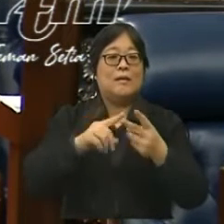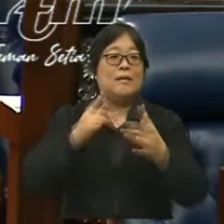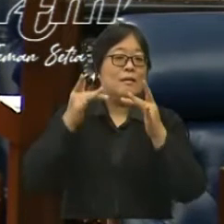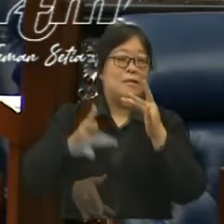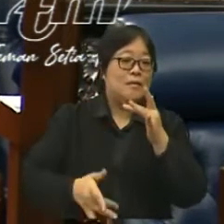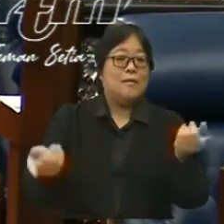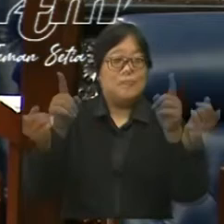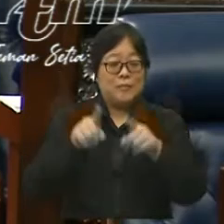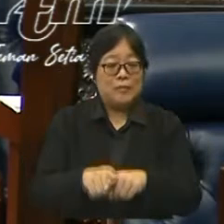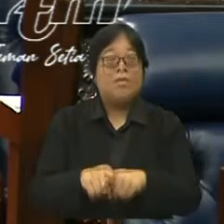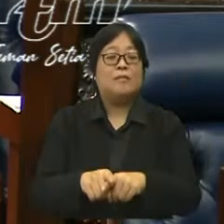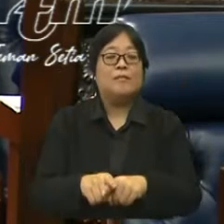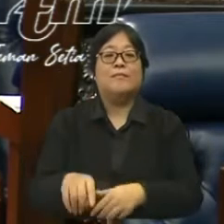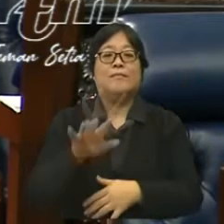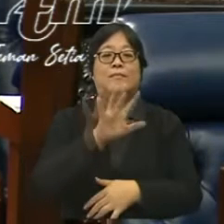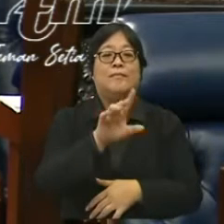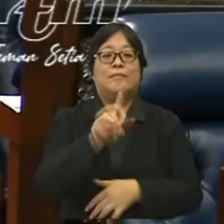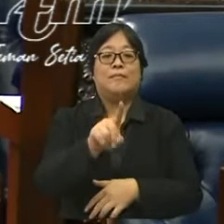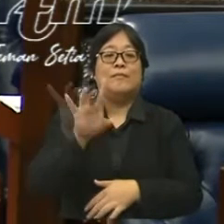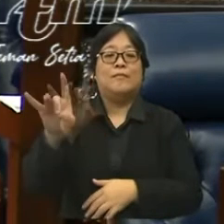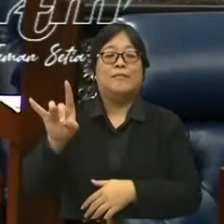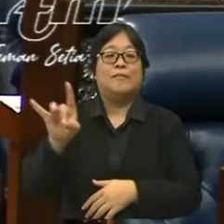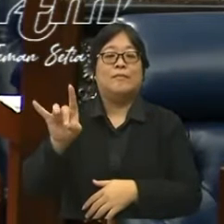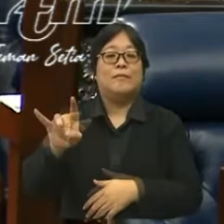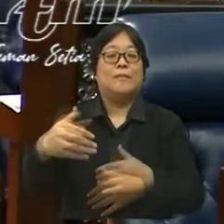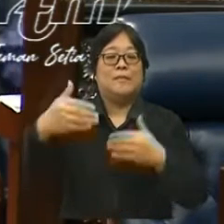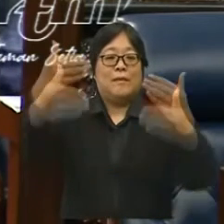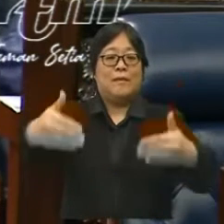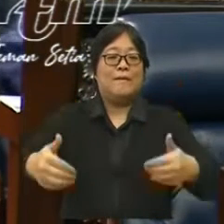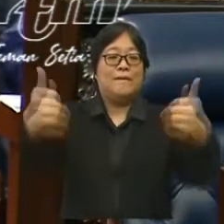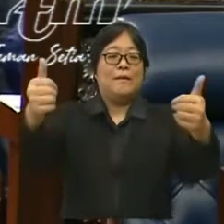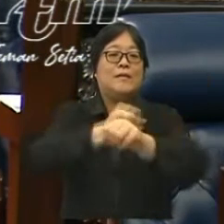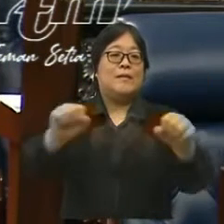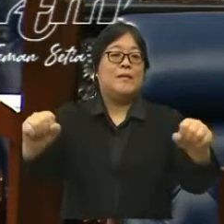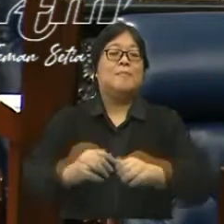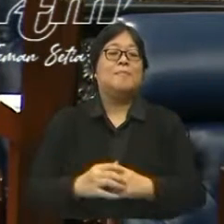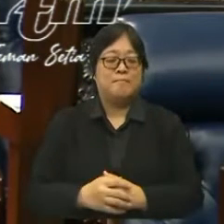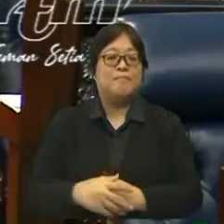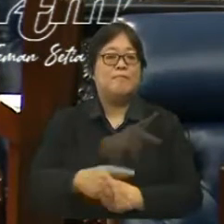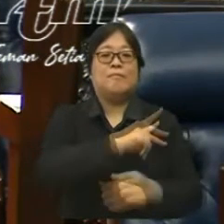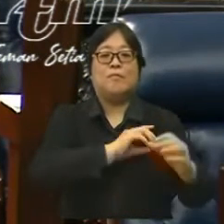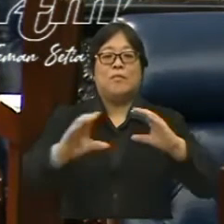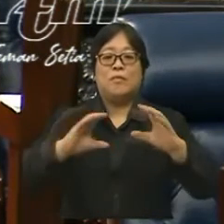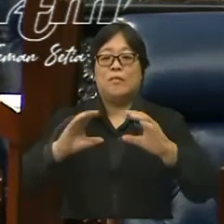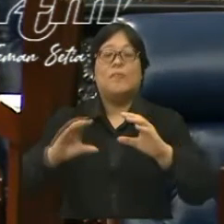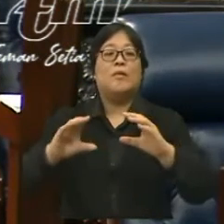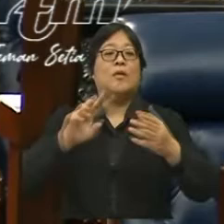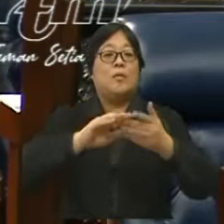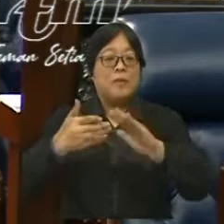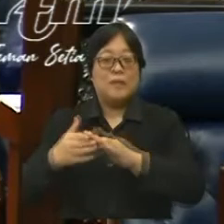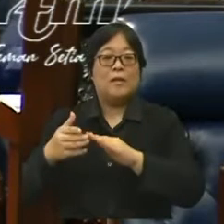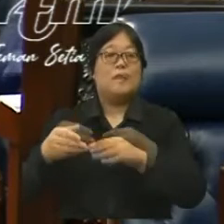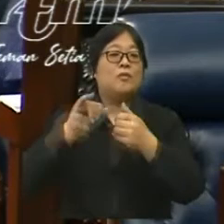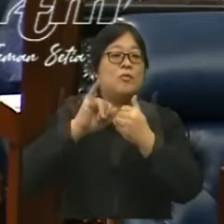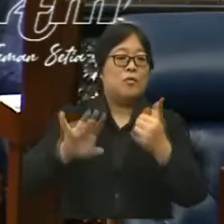apabila berlaku bencana, sebanyak 518 buah pangkalan hadapan telah disediakan. Ketua komuniti dan jawatan kuasanya akan